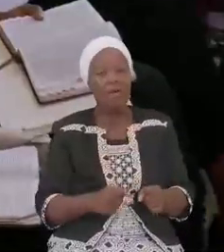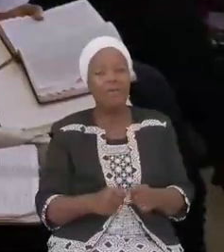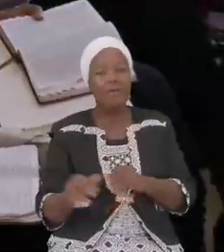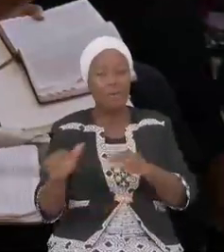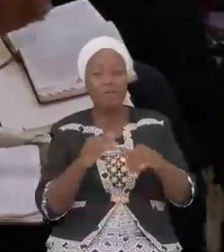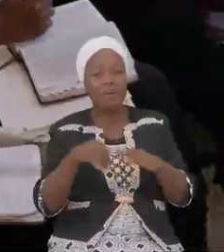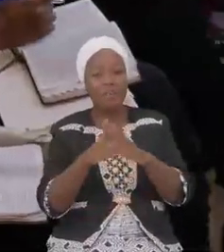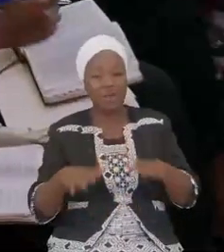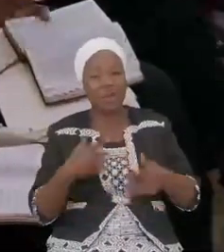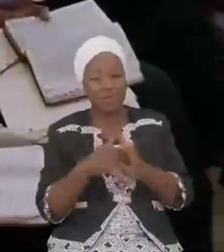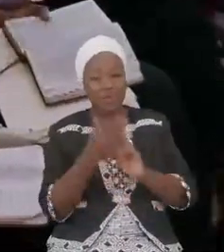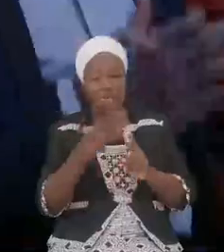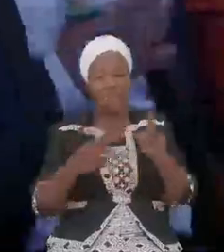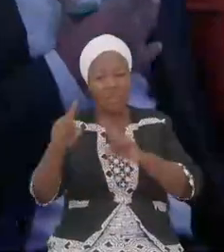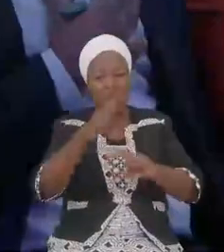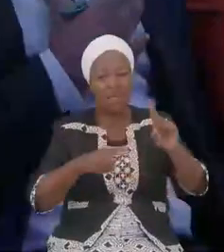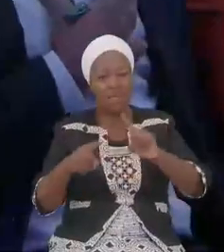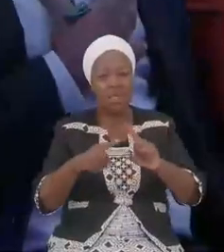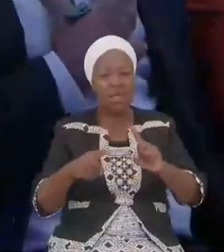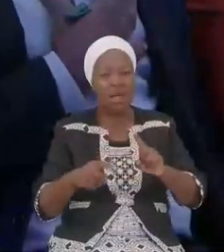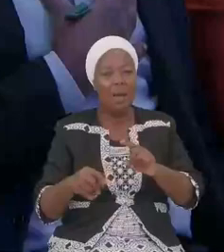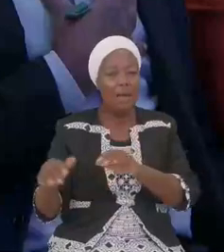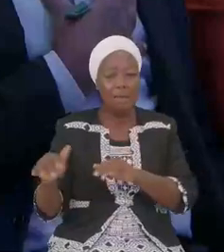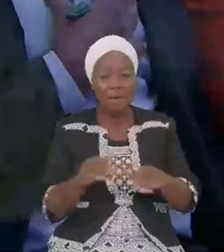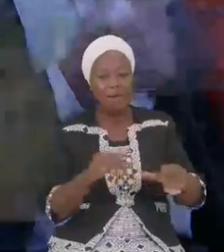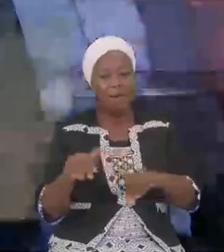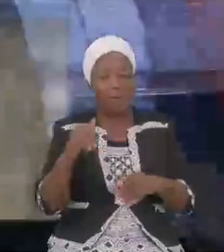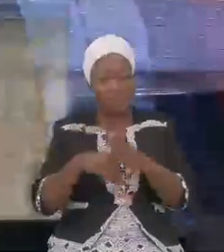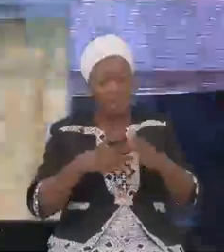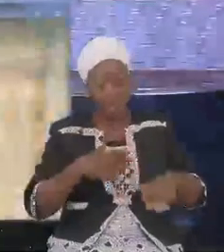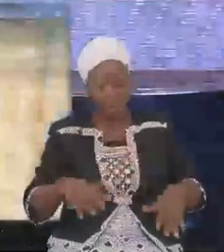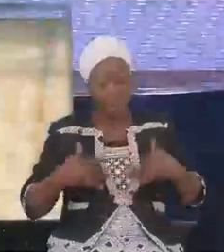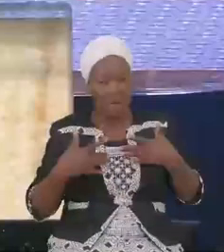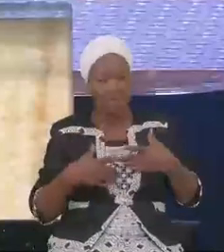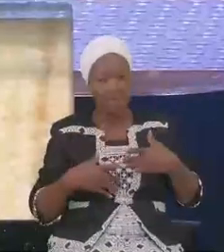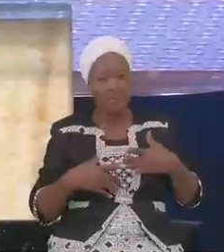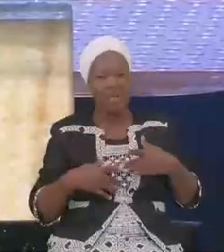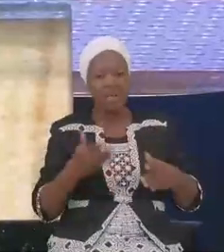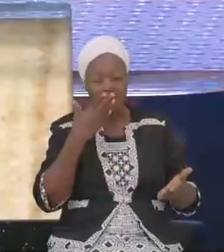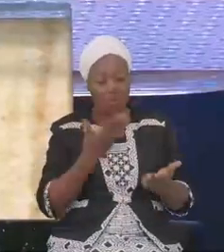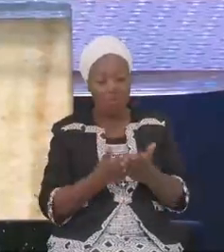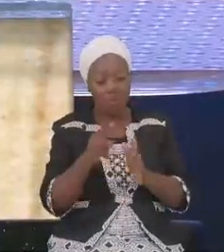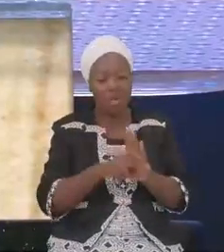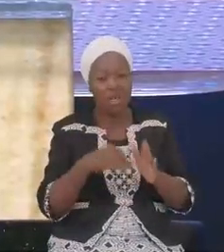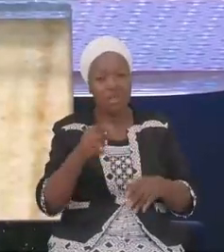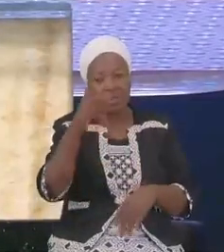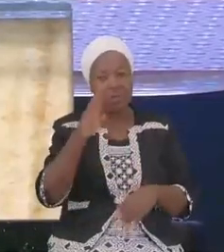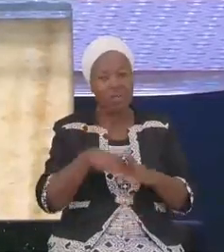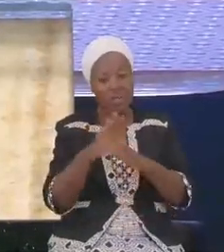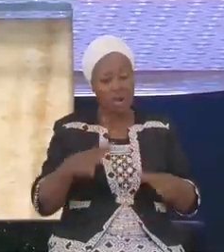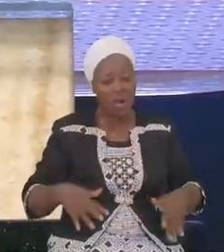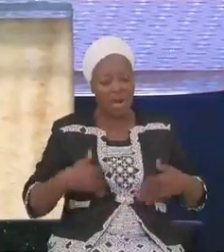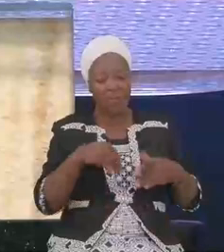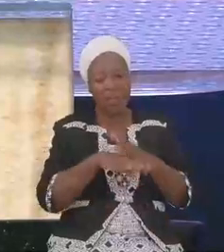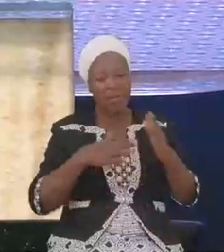L'accomplissement dans ma vie, la démonstration dans ma vie, la bonté de Dieu dans votre vie, dans ma